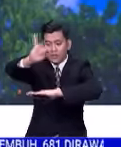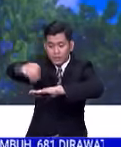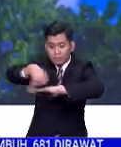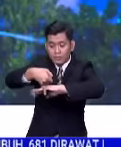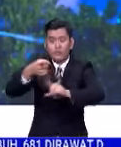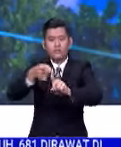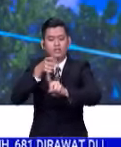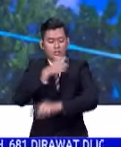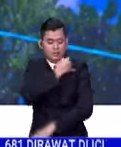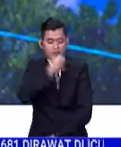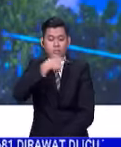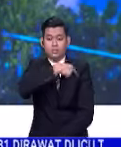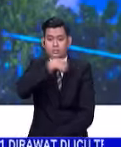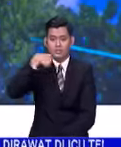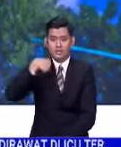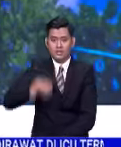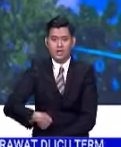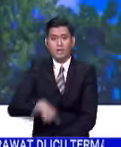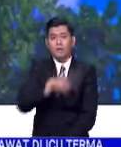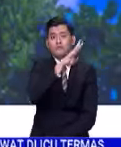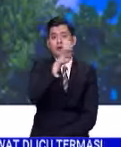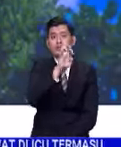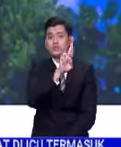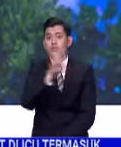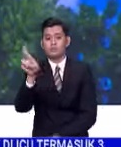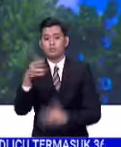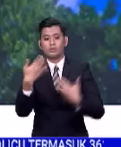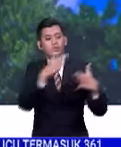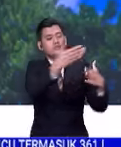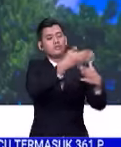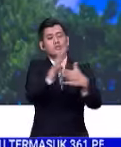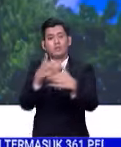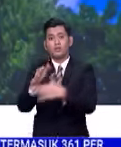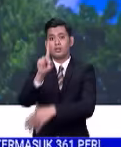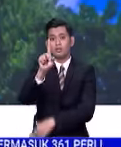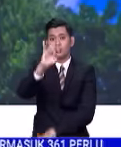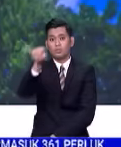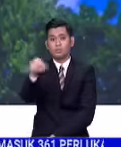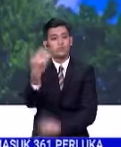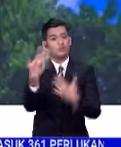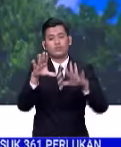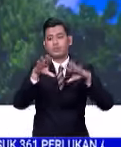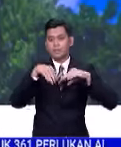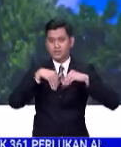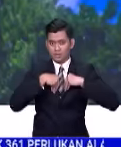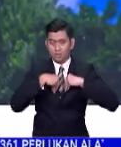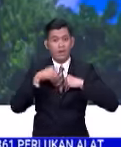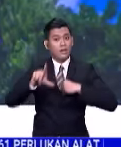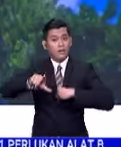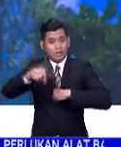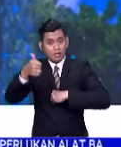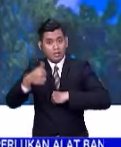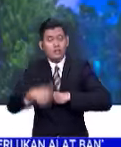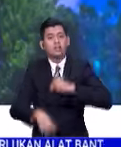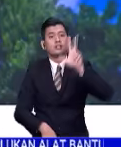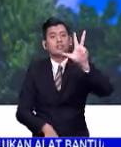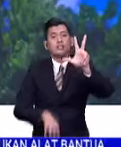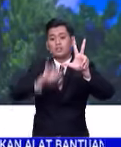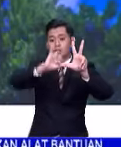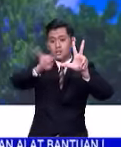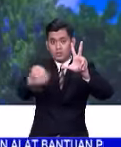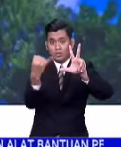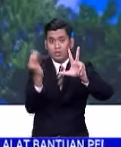dengan 400,000 telah diedarkan. 1 juta telah diterima manakala baki 3 juta lagi